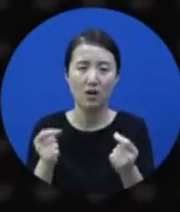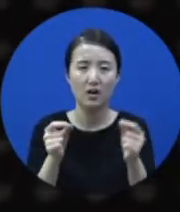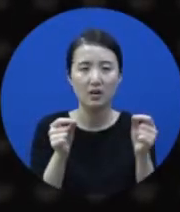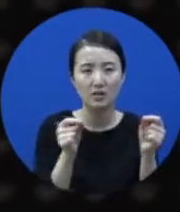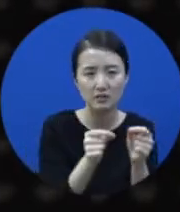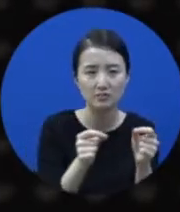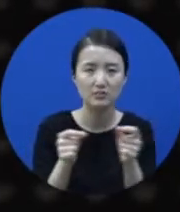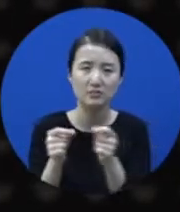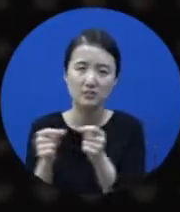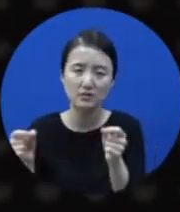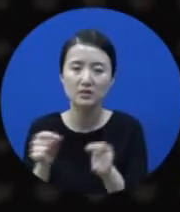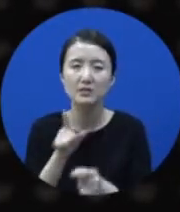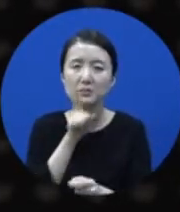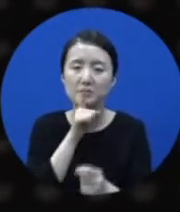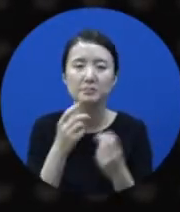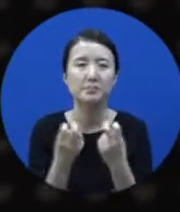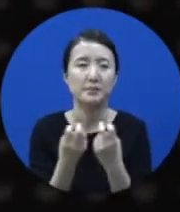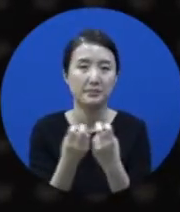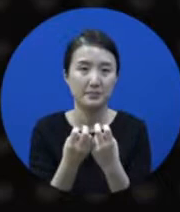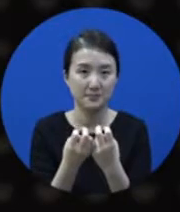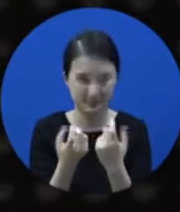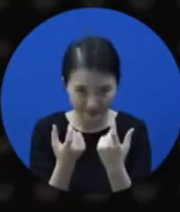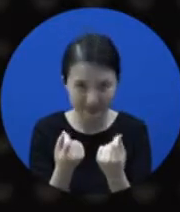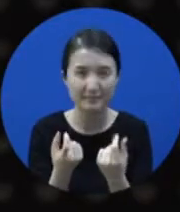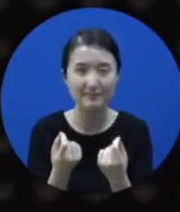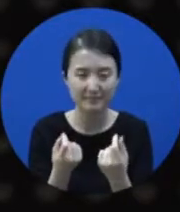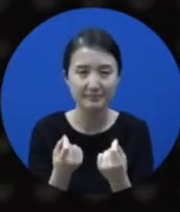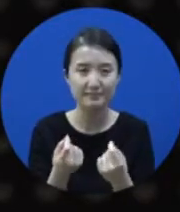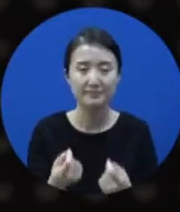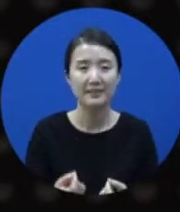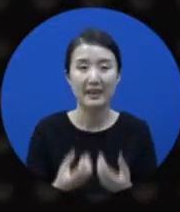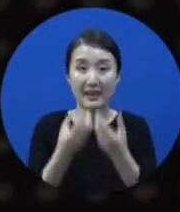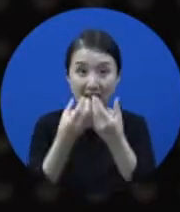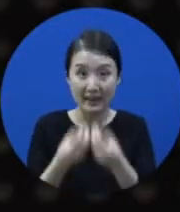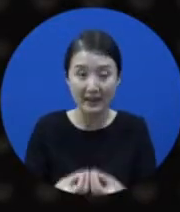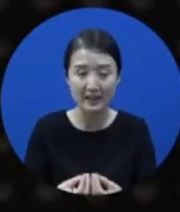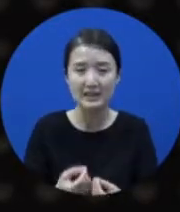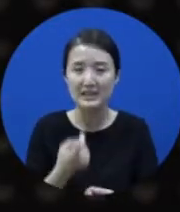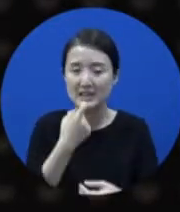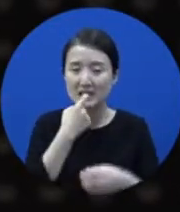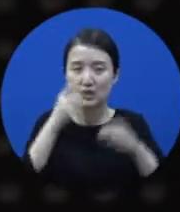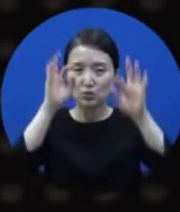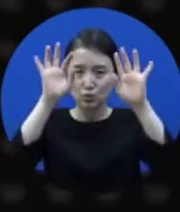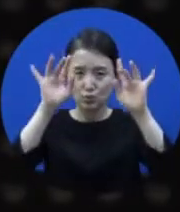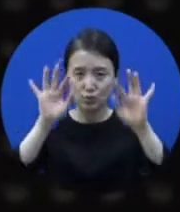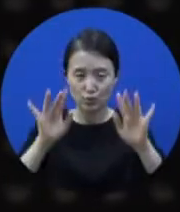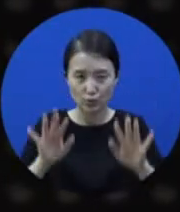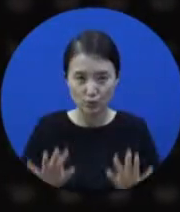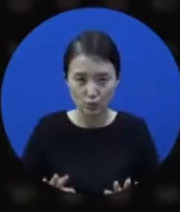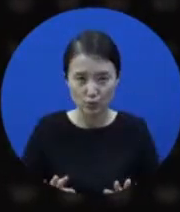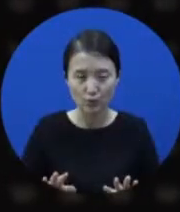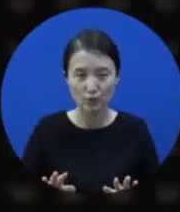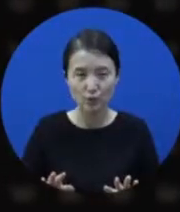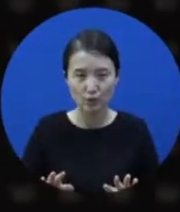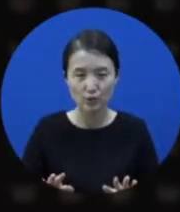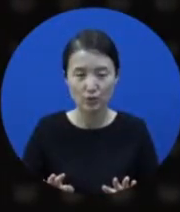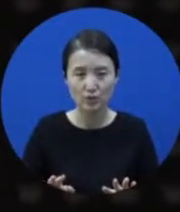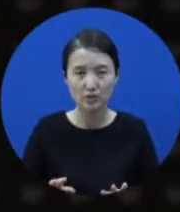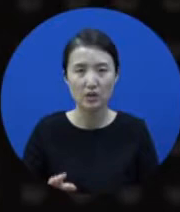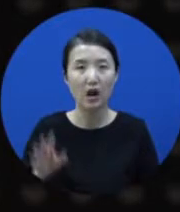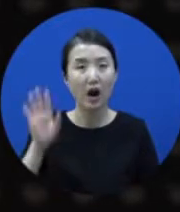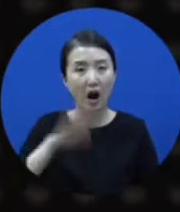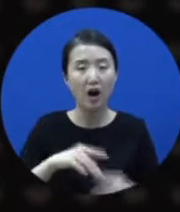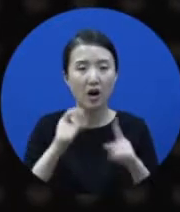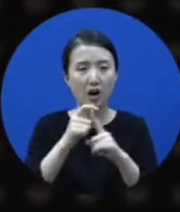짧아집니다. 그래서 예를 들어서 하늘에서 내리는 눈은 길어요. 하지만 첫눈 하면 짧아져요.